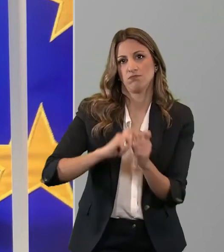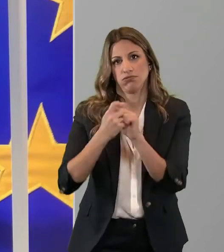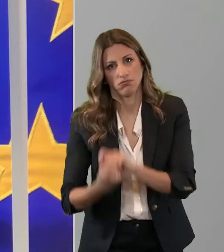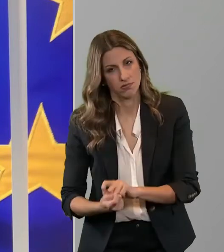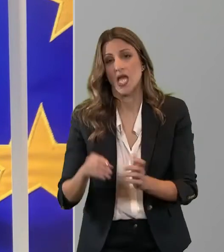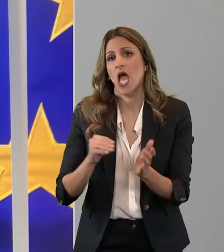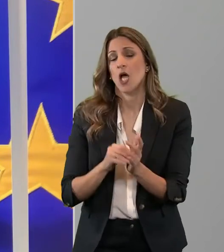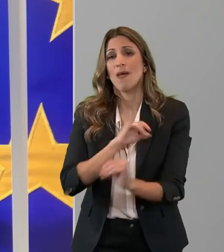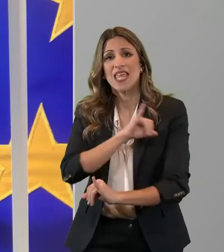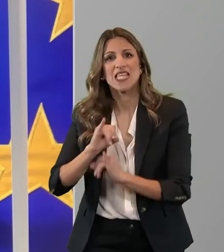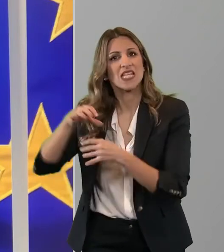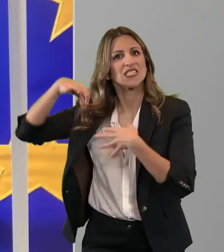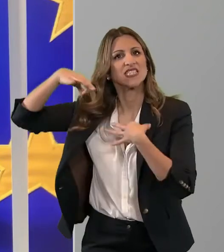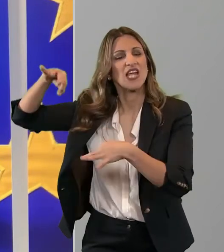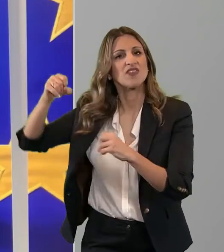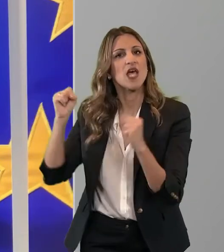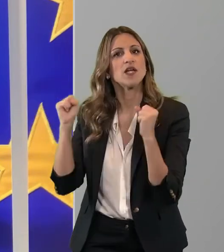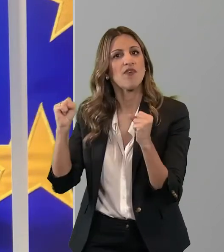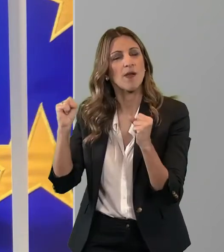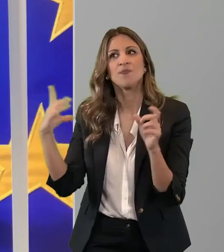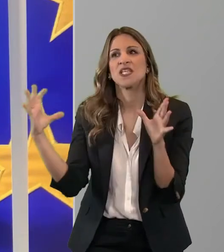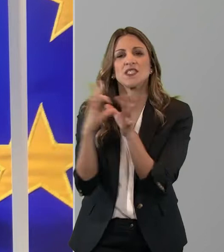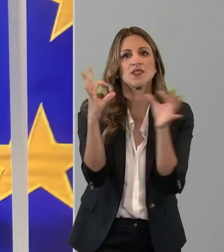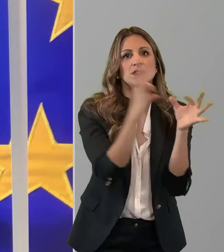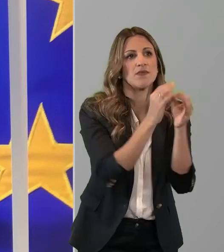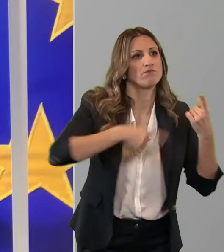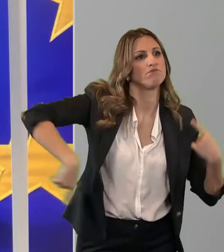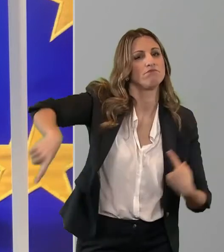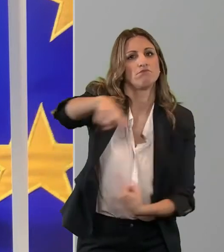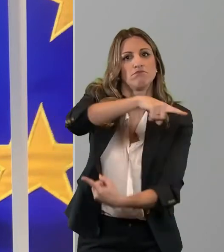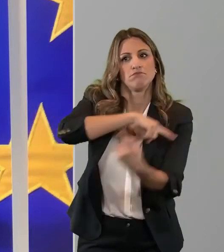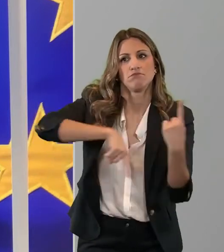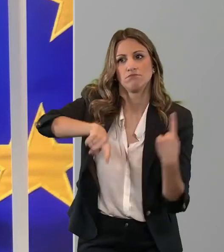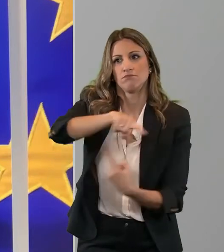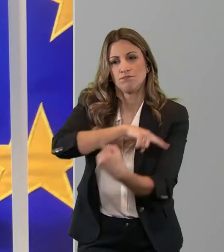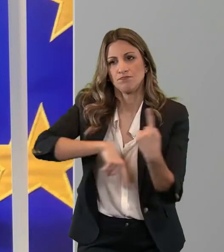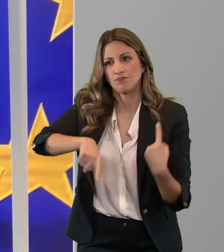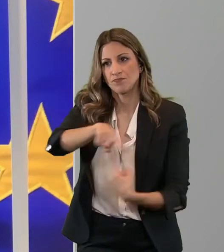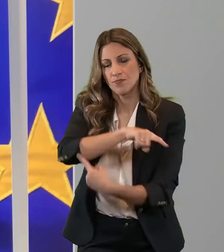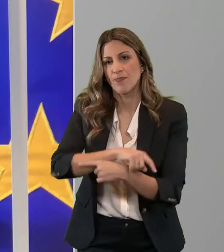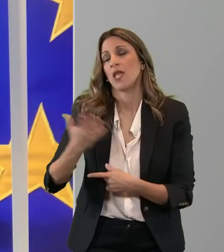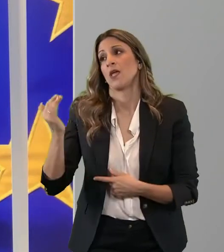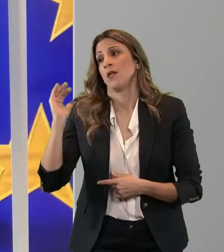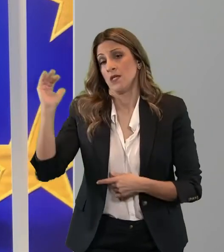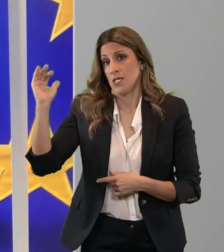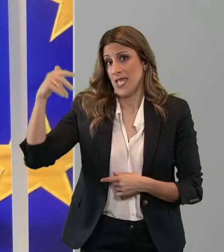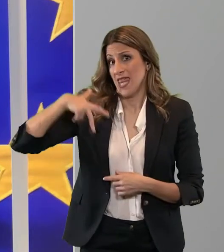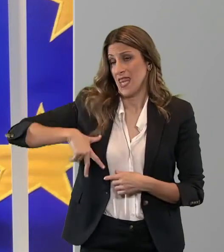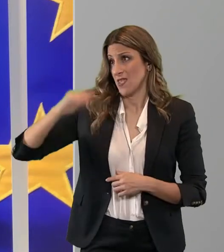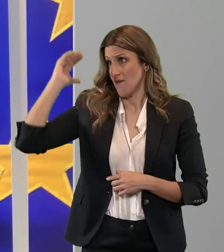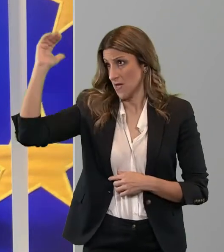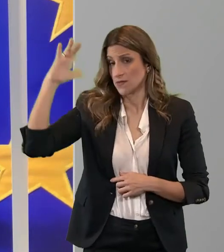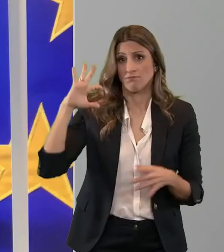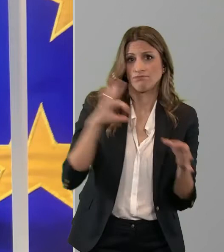κυβερνοασφάλεια του δημοσίου τομέα, η διαλειτουργικότητα μεταξύ κεντρικής και τοπικής διοίκησης και η